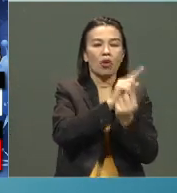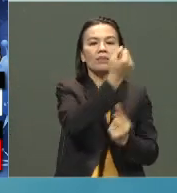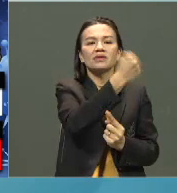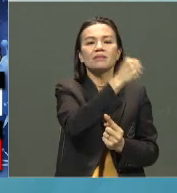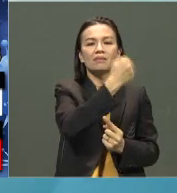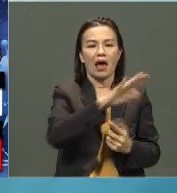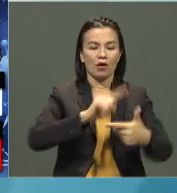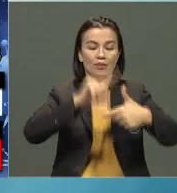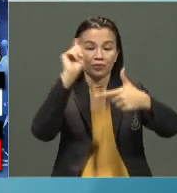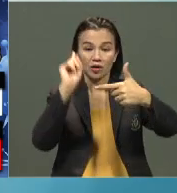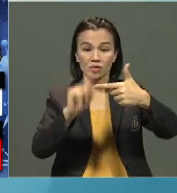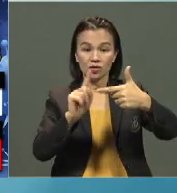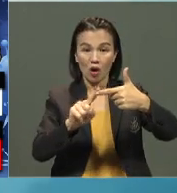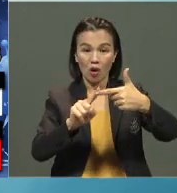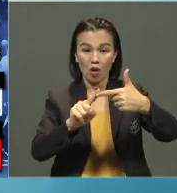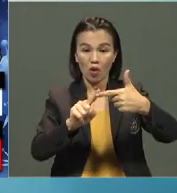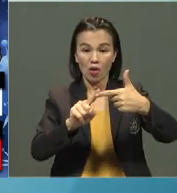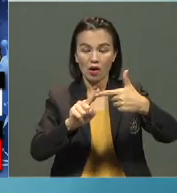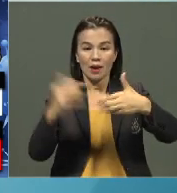ดีแล้วต่างชาตินะครับแล้วก็พบเชื้อคนที่เดินทางมาเที่ยวบินกันก่อนหน้านี้ไปแล้วสิปรายนะครับนี่ก็คือสิ่งที่เกิดขึ้นของทางประเทศคูเวตรายที่2